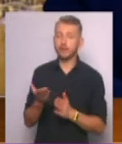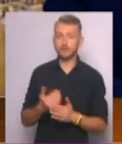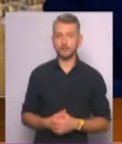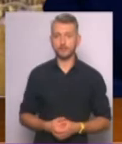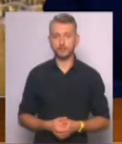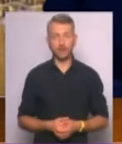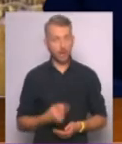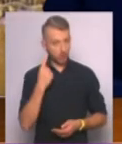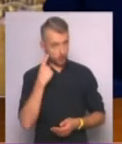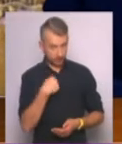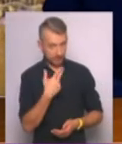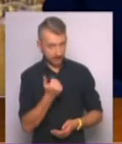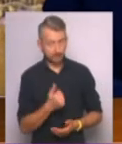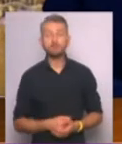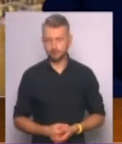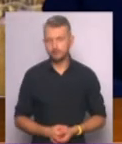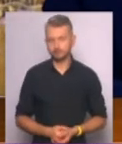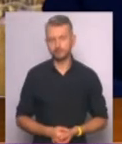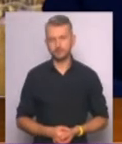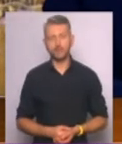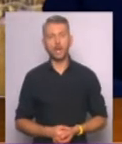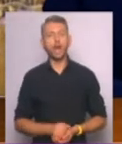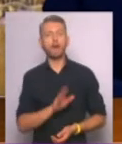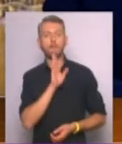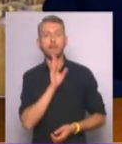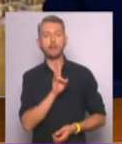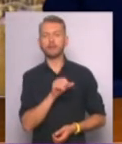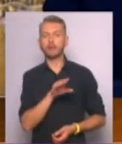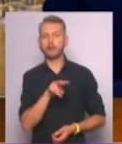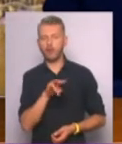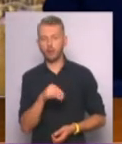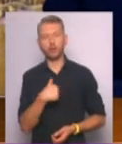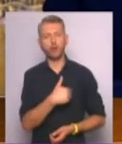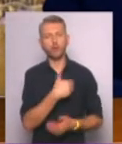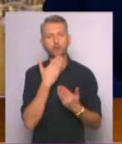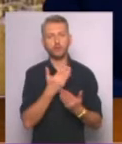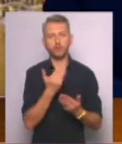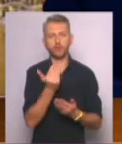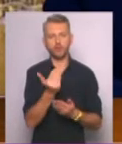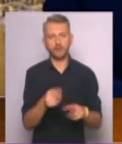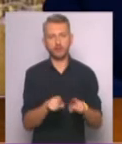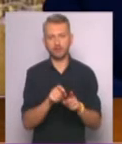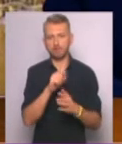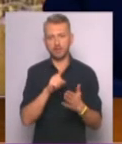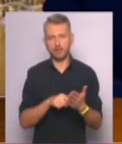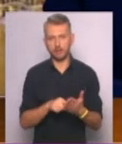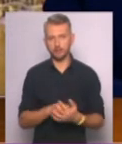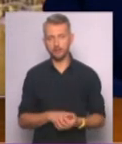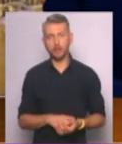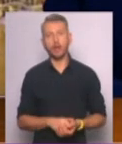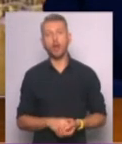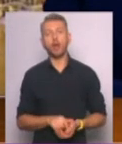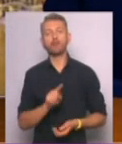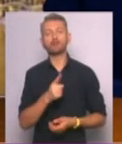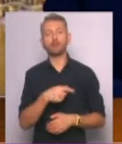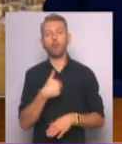Чуєте мене, да? Так, так, чуємо. Пані Наталі, я хотіла звернутися до вас таким питанням. Чому